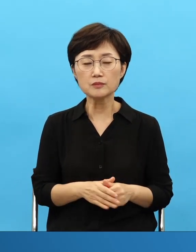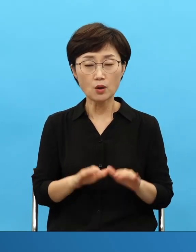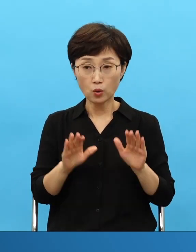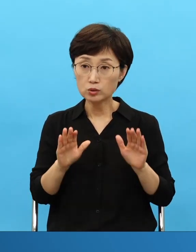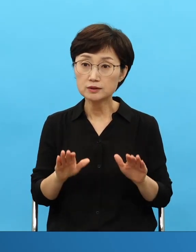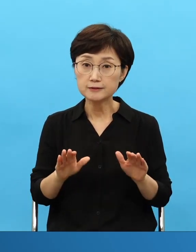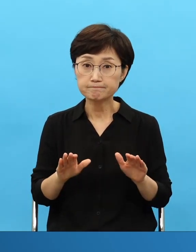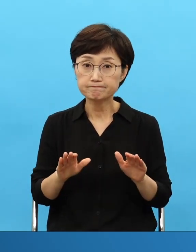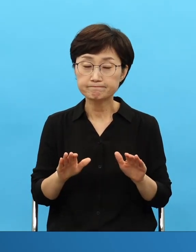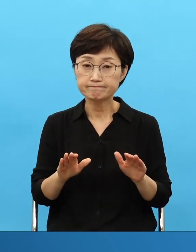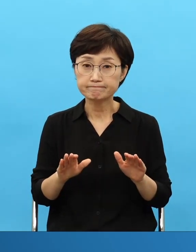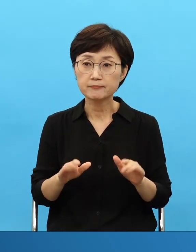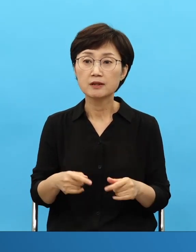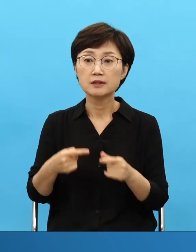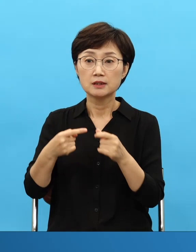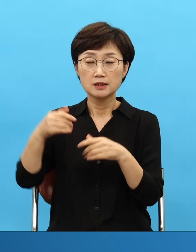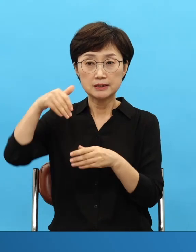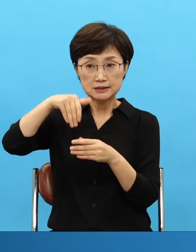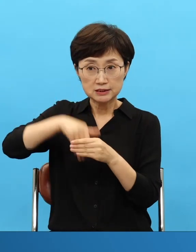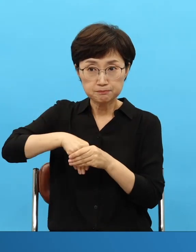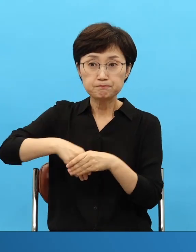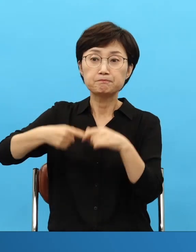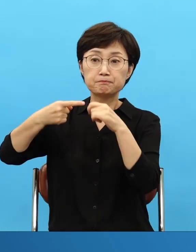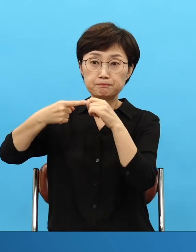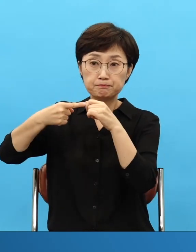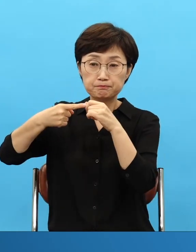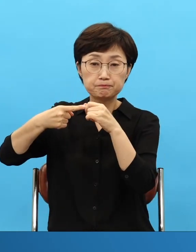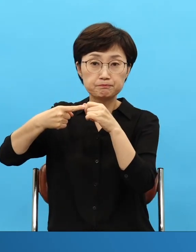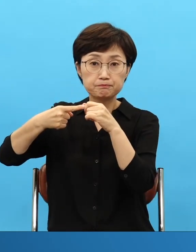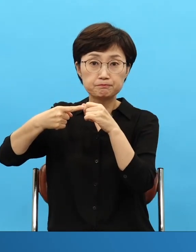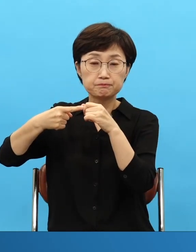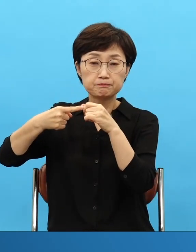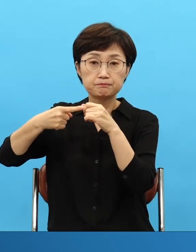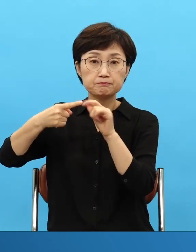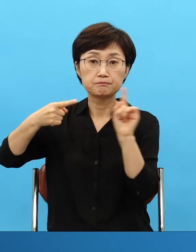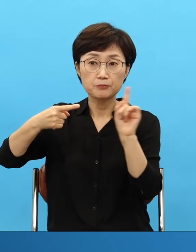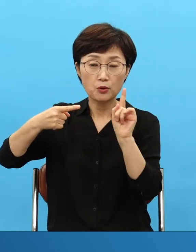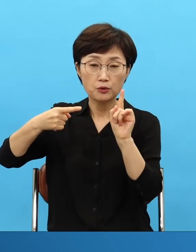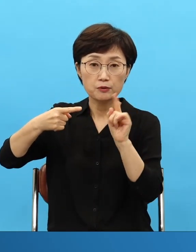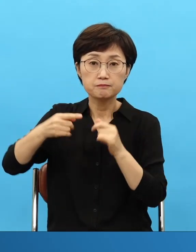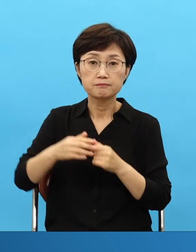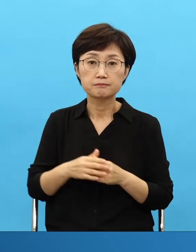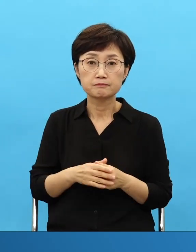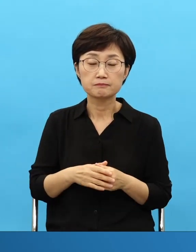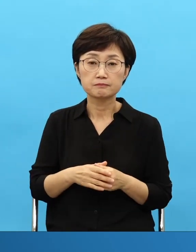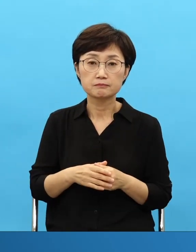오늘 첫 번째로 심어야 됩니다. And that's why this is the first thing we must plant in ourselves today.